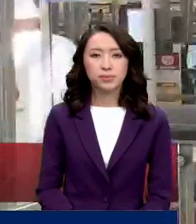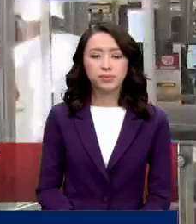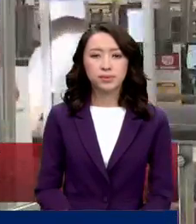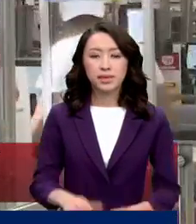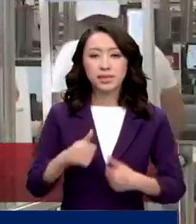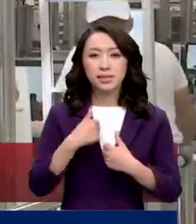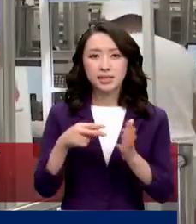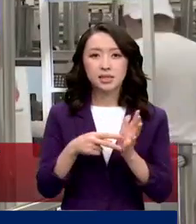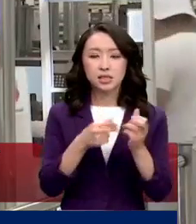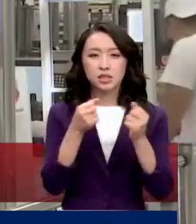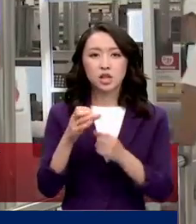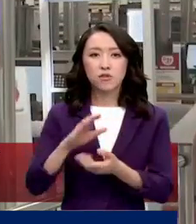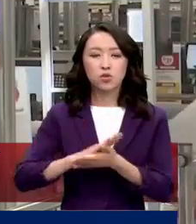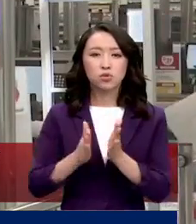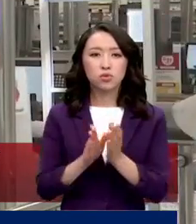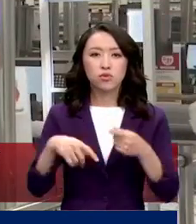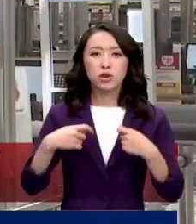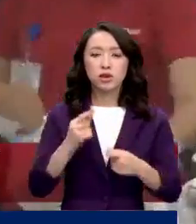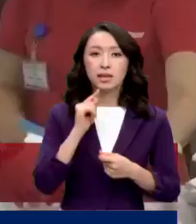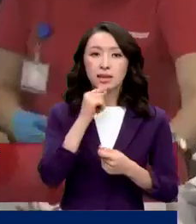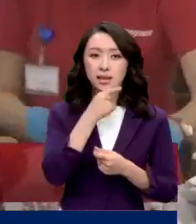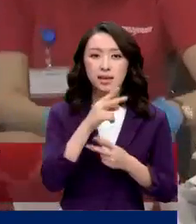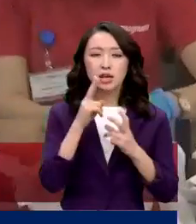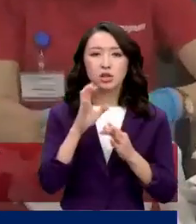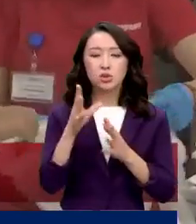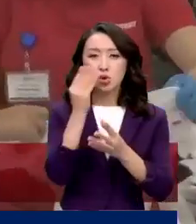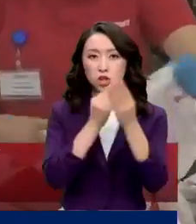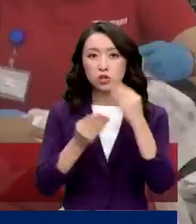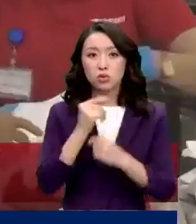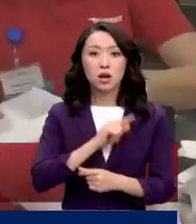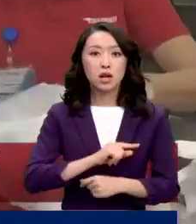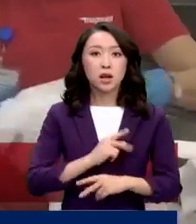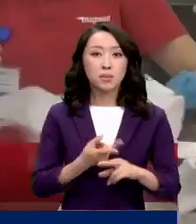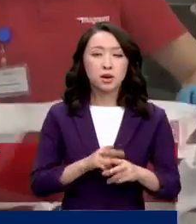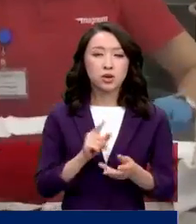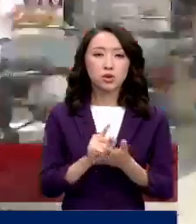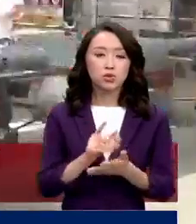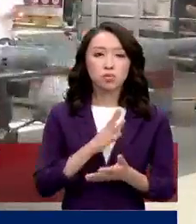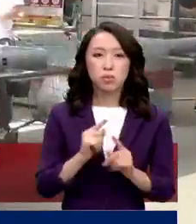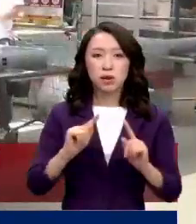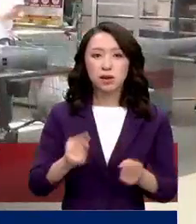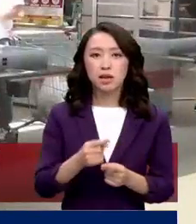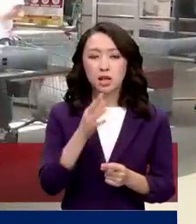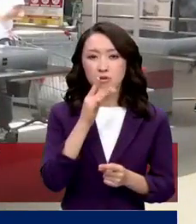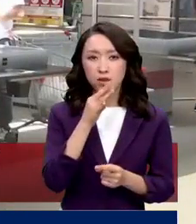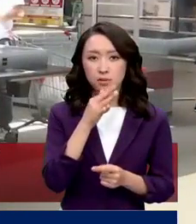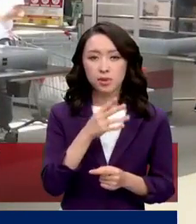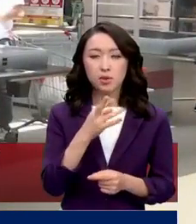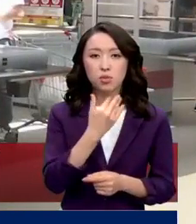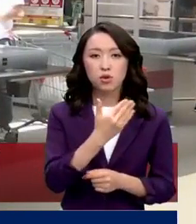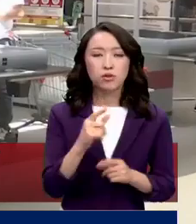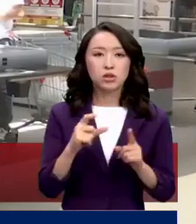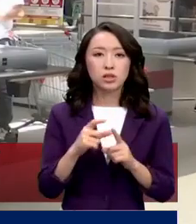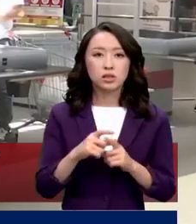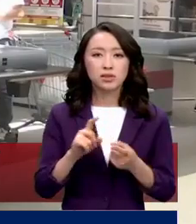Меры по сдерживанию цен в условиях рыночной экономики носят исключительно искусственный характер, поэтому должны быть кратковременными, убежден эксперт. По его